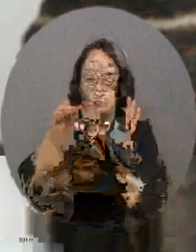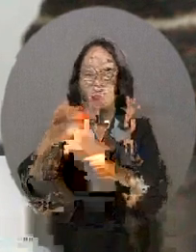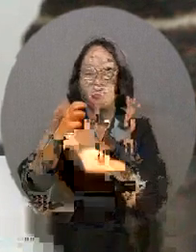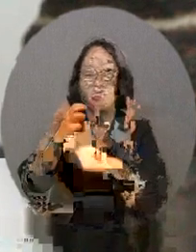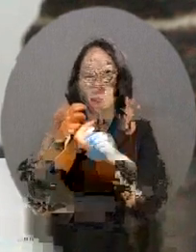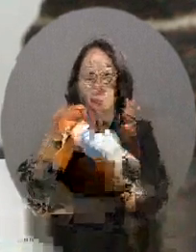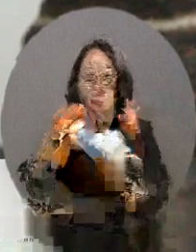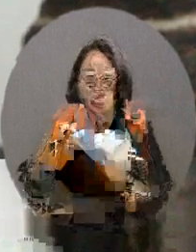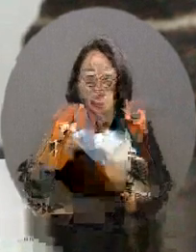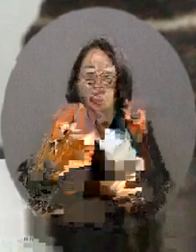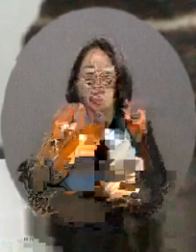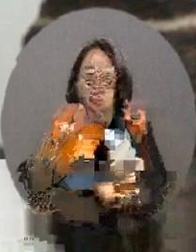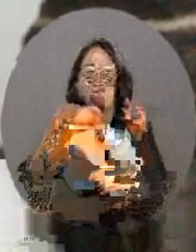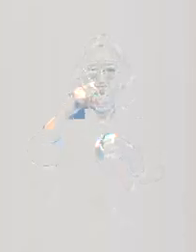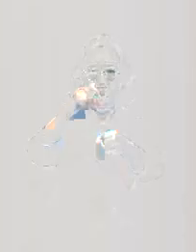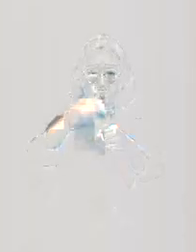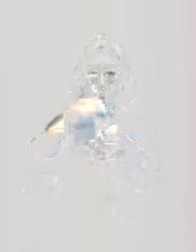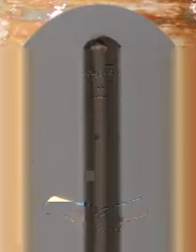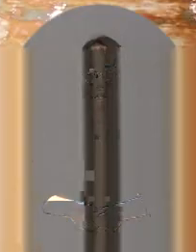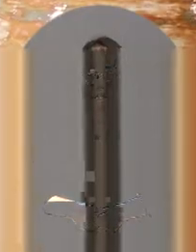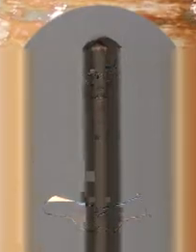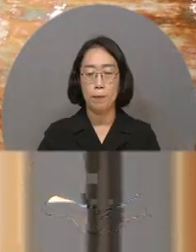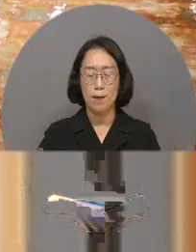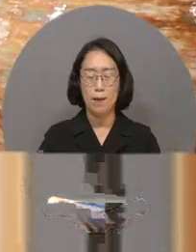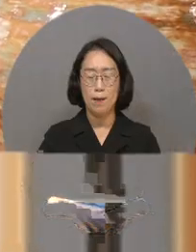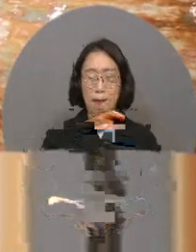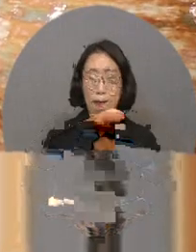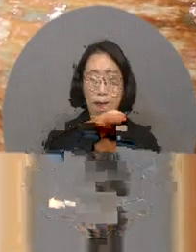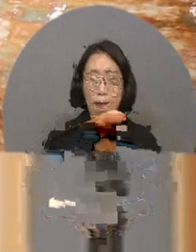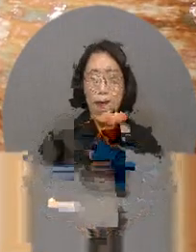30년의 화두입니다. 우리의 도자기를 전 세계에